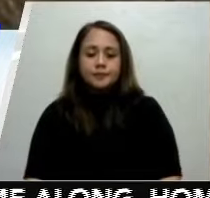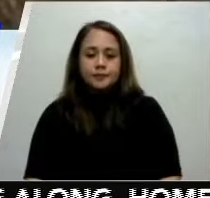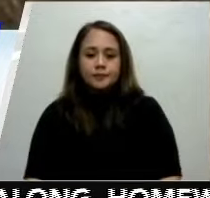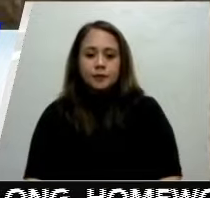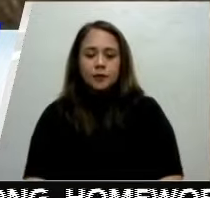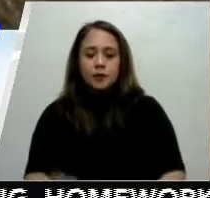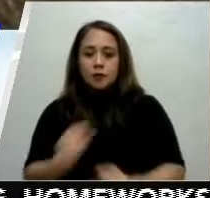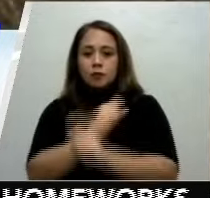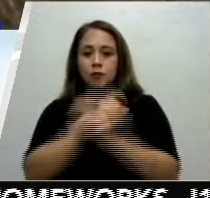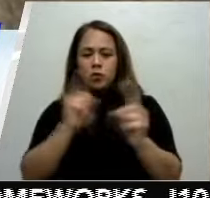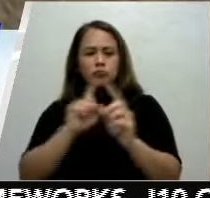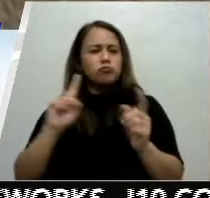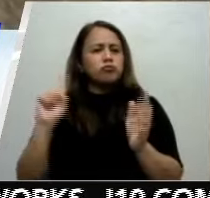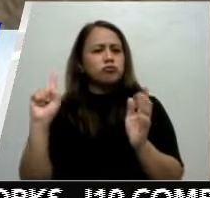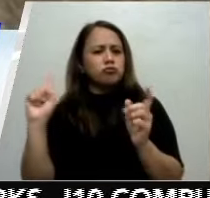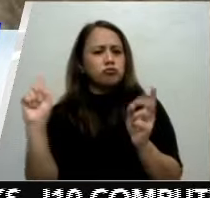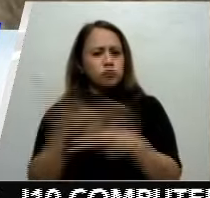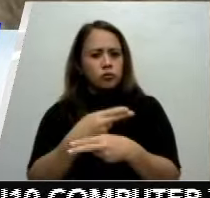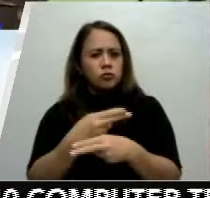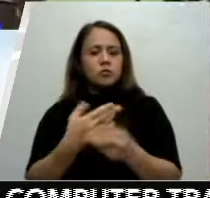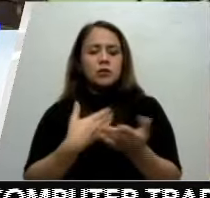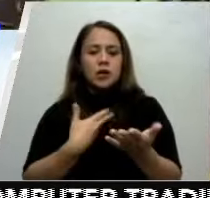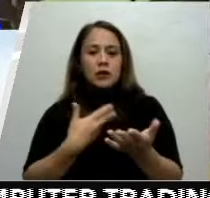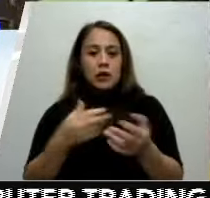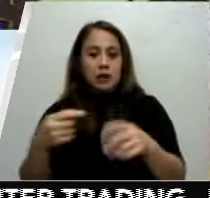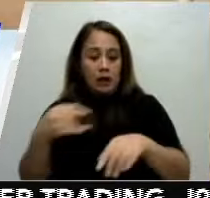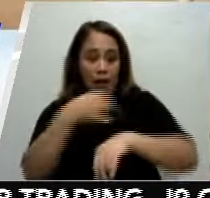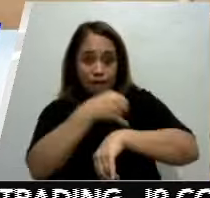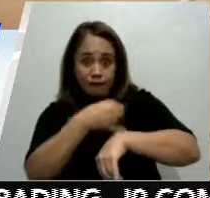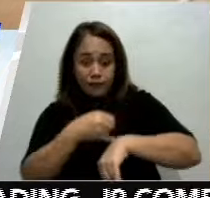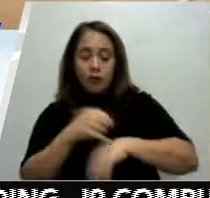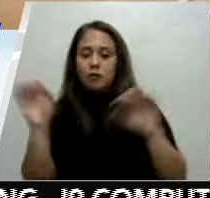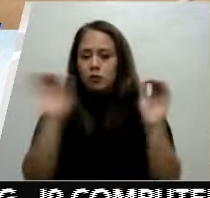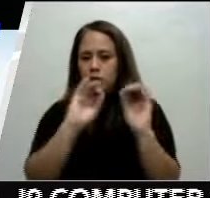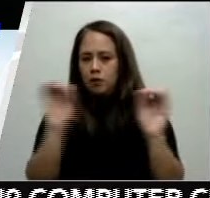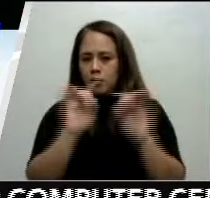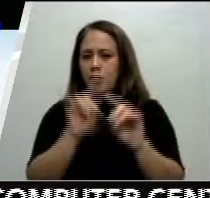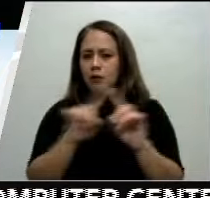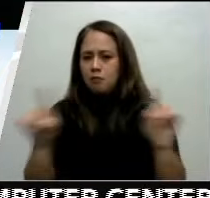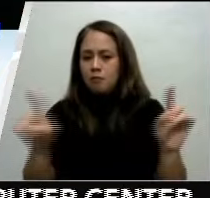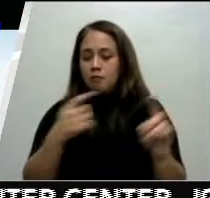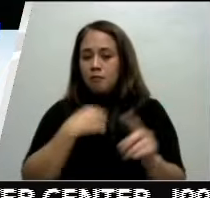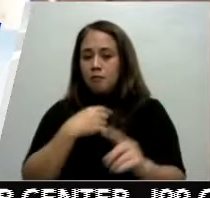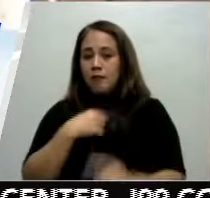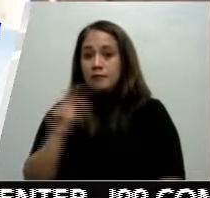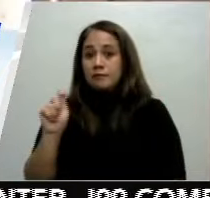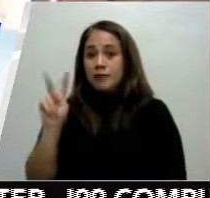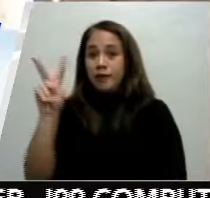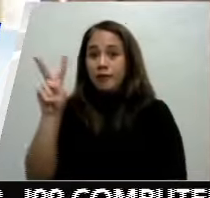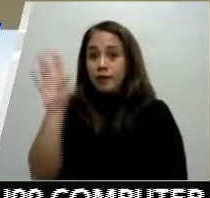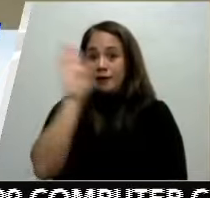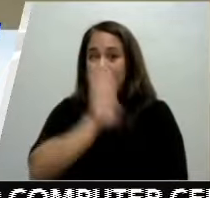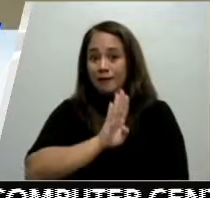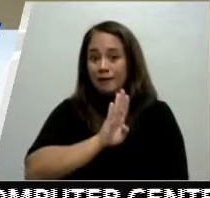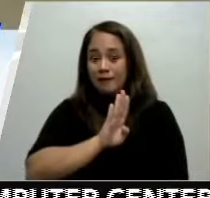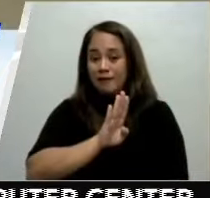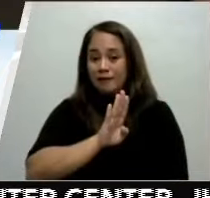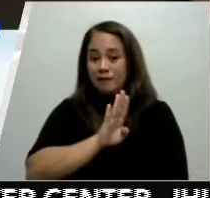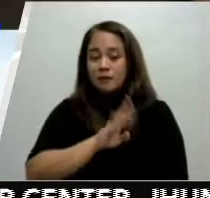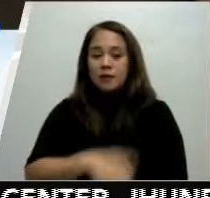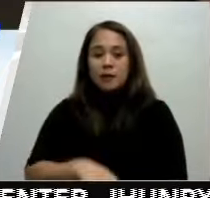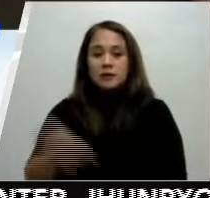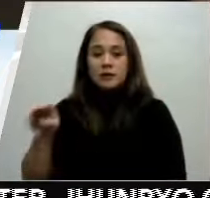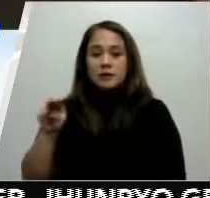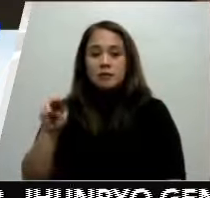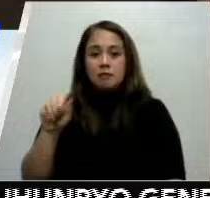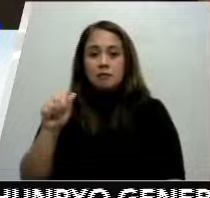lang. Hindi natamaan si Jeffrey ng shrapnel, pero nabutas ang kanyang TV matapos matamaan. Pero si Maria Castillo nagtamo